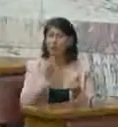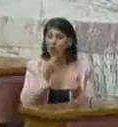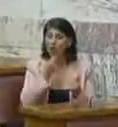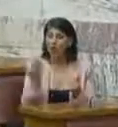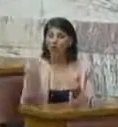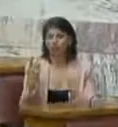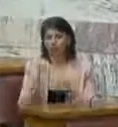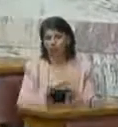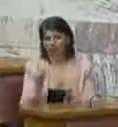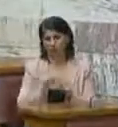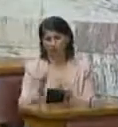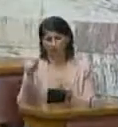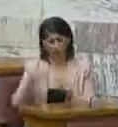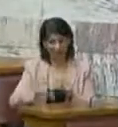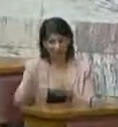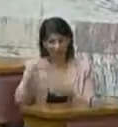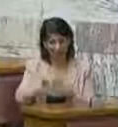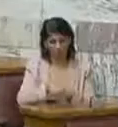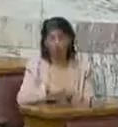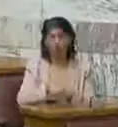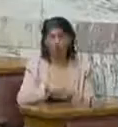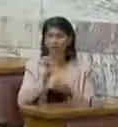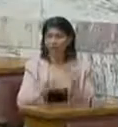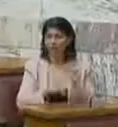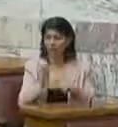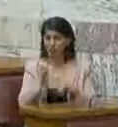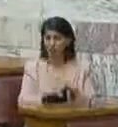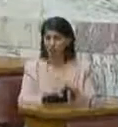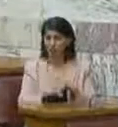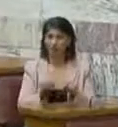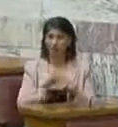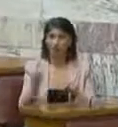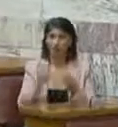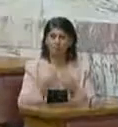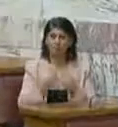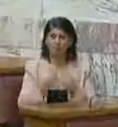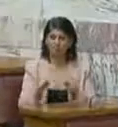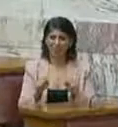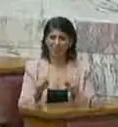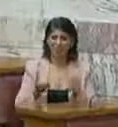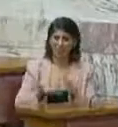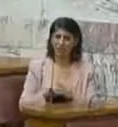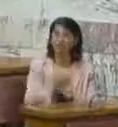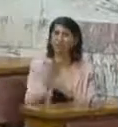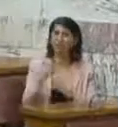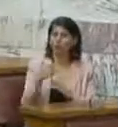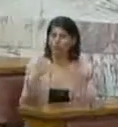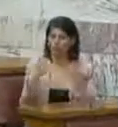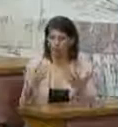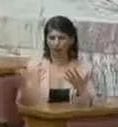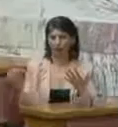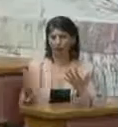3 μήνες. Σήμερα το βράδυ θα ψηφίσετε τη μη άσκηση δίωξης κατά των 10 αυτών ατόμων.